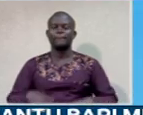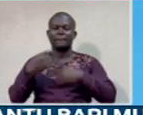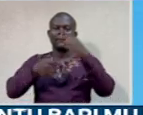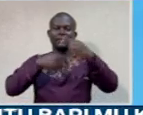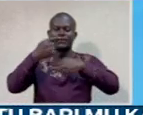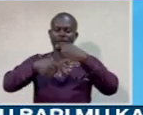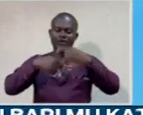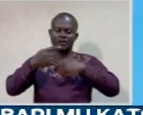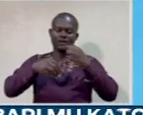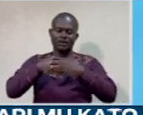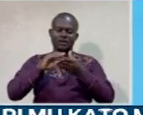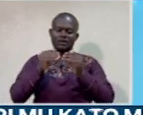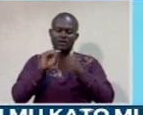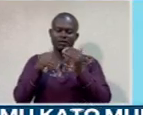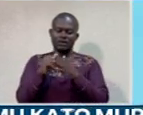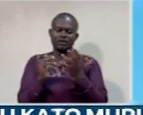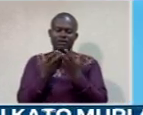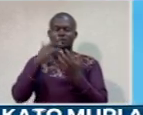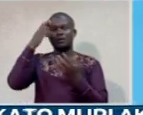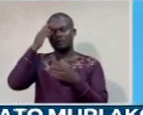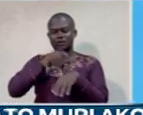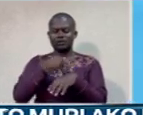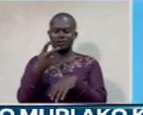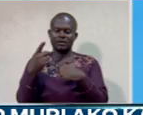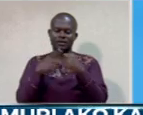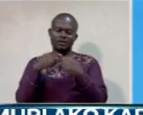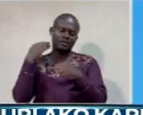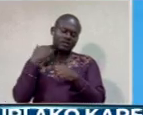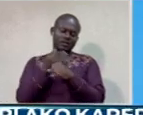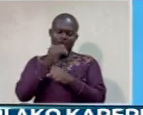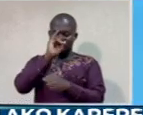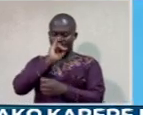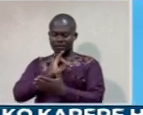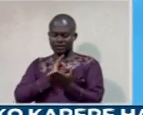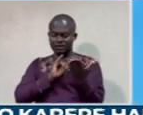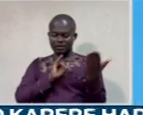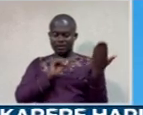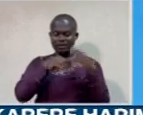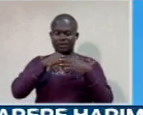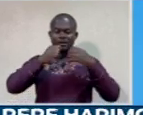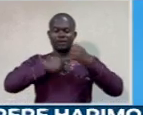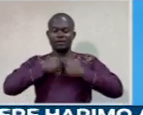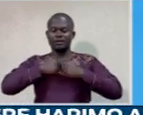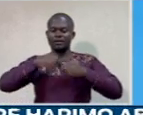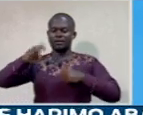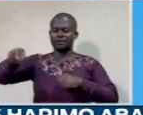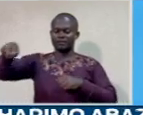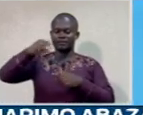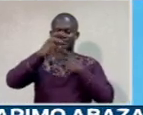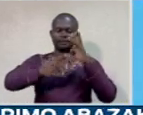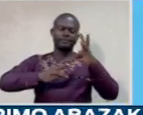Tukivuga kuri izi nkuru zerekeranye no kwibuka ku nshuro 26 Jenoside yakorewe Abatutsi mu Rwanda hirya no hino ku